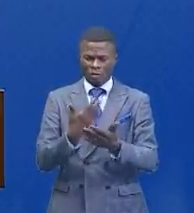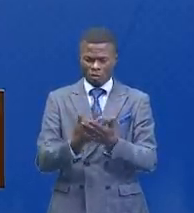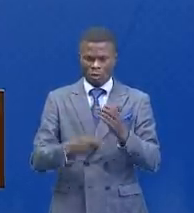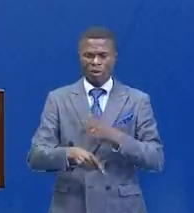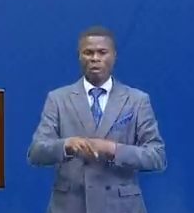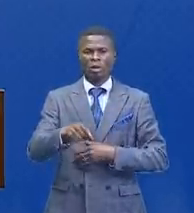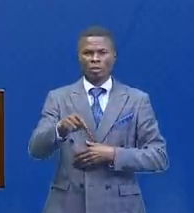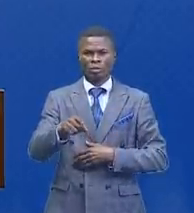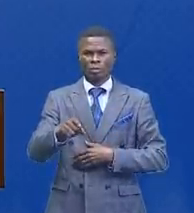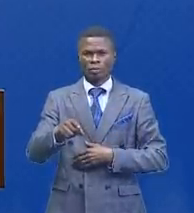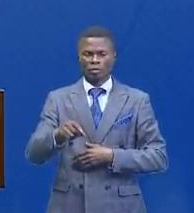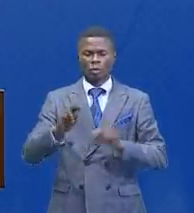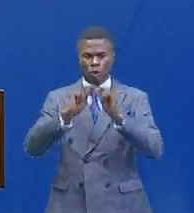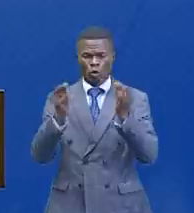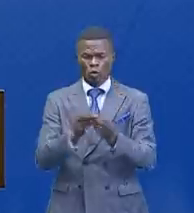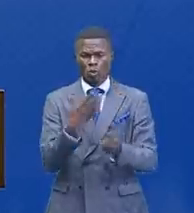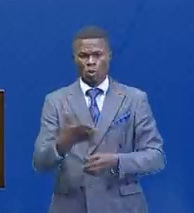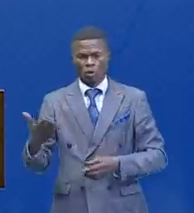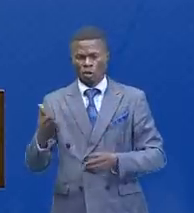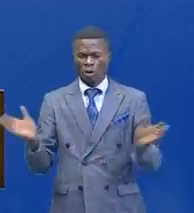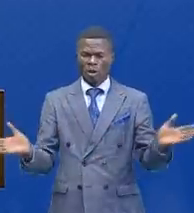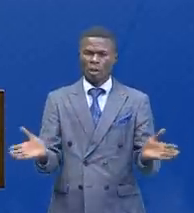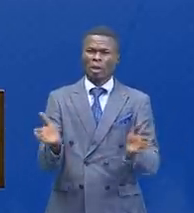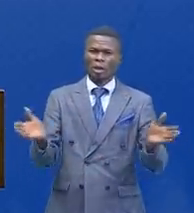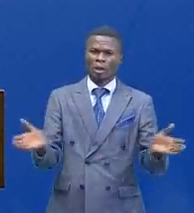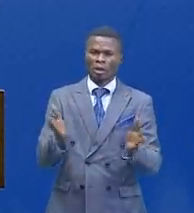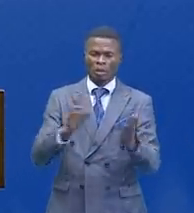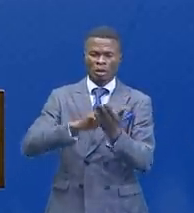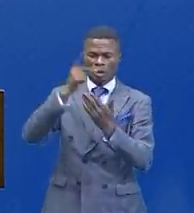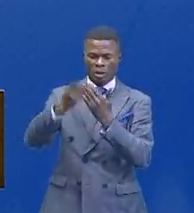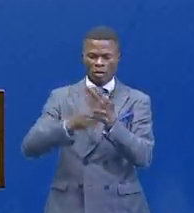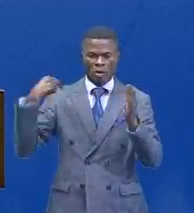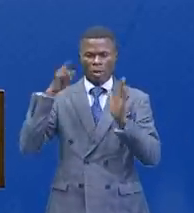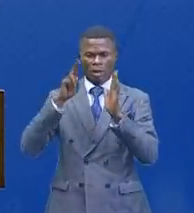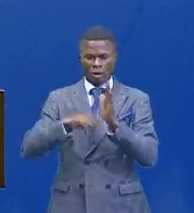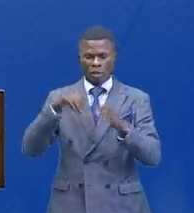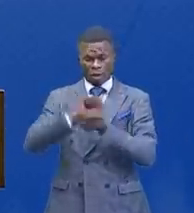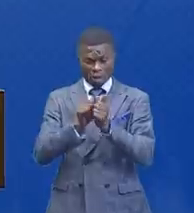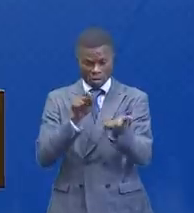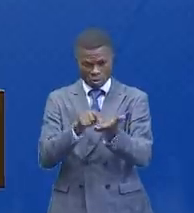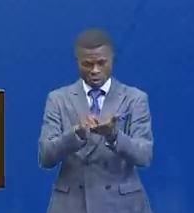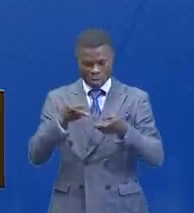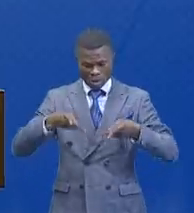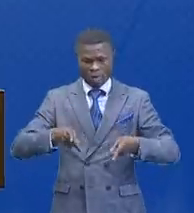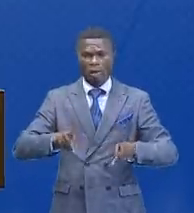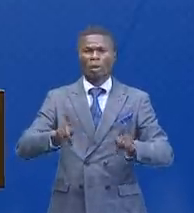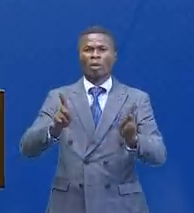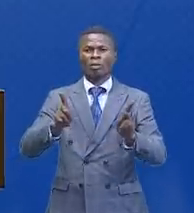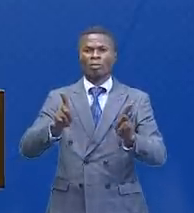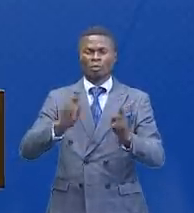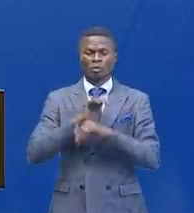raisonnable une série d'éléments afin de renforcer le programme du gouvernement dans ce domaine et de permettre